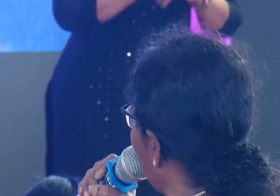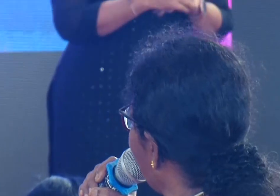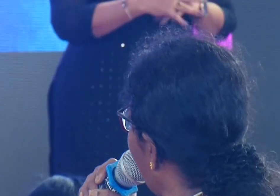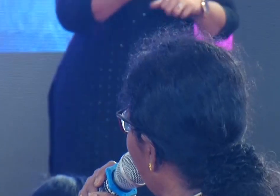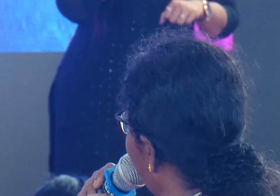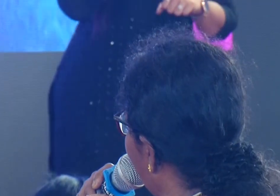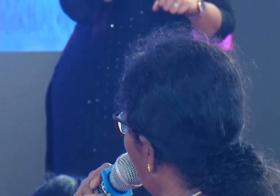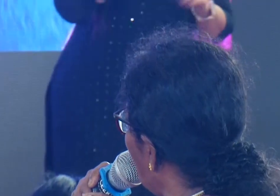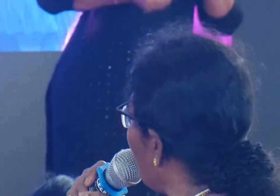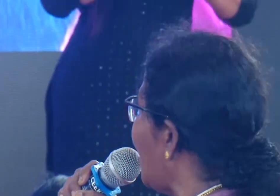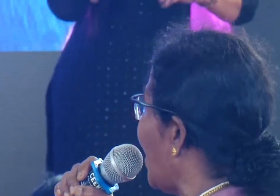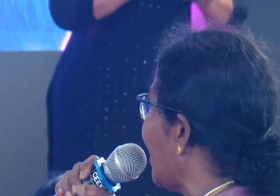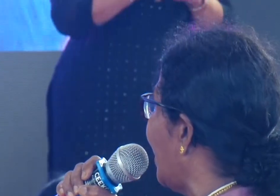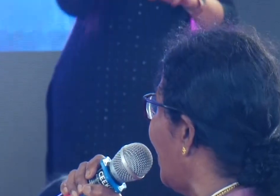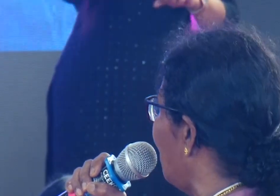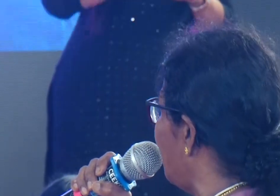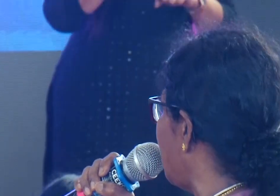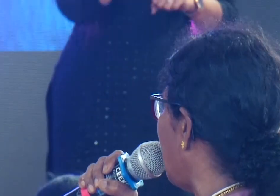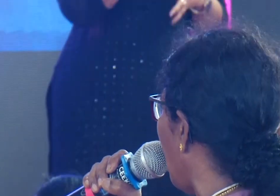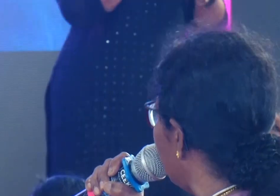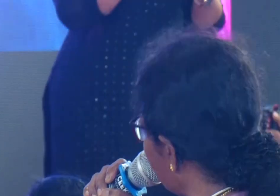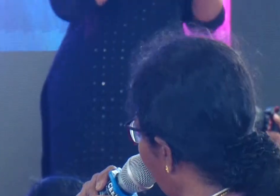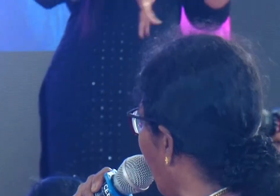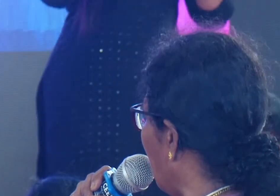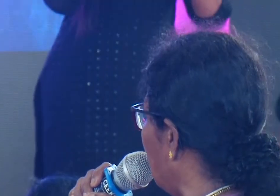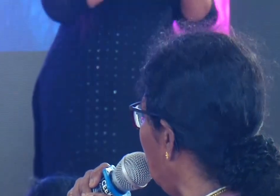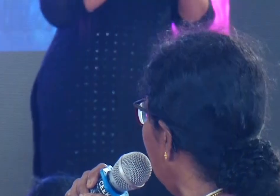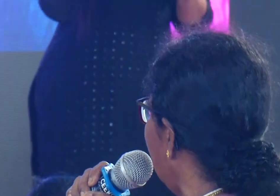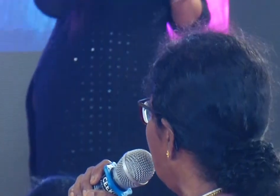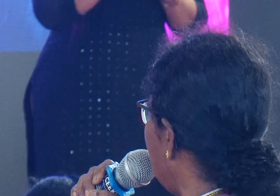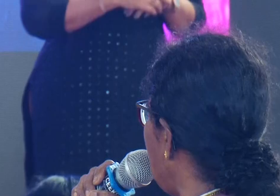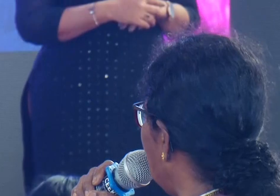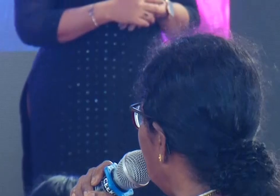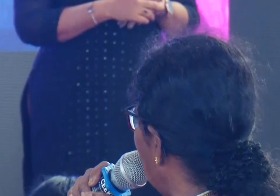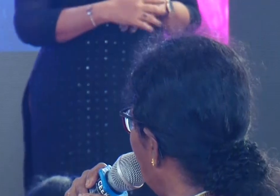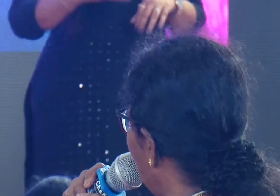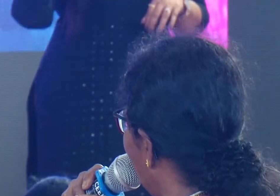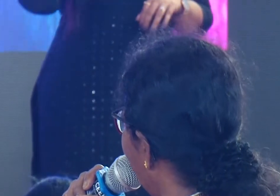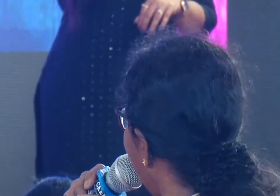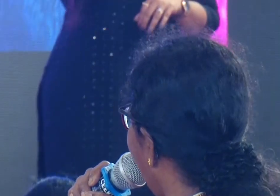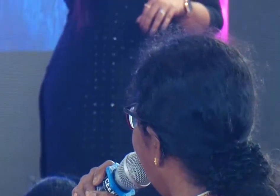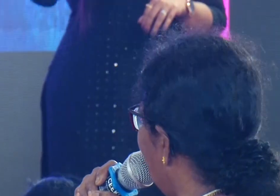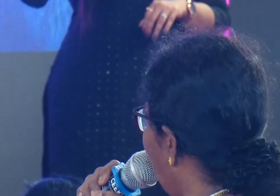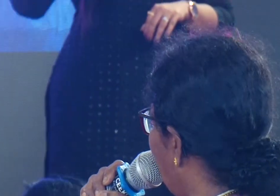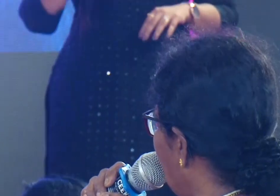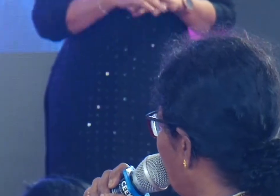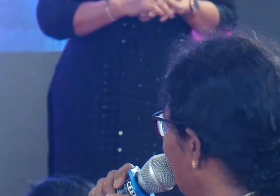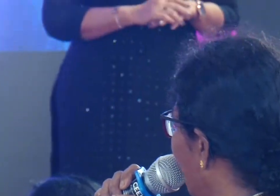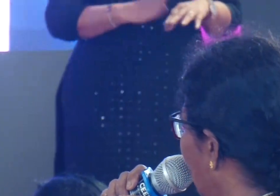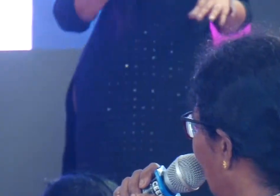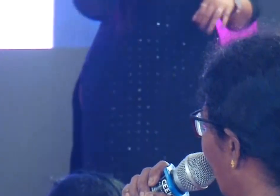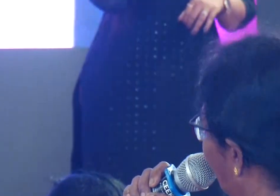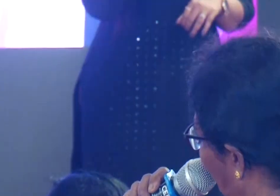കിട്ടിയ തുകയേക്കാളേറെ കുട്ടി അടയ്ക്കേണ്ട അവസ്ഥയിലാണെന്നും മന്ത്രിയെ ഒന്ന് ഓർമ്മിപ്പിക്കുക, അതിൽ വേണ്ട